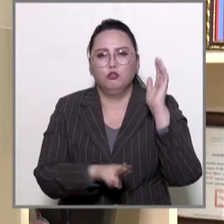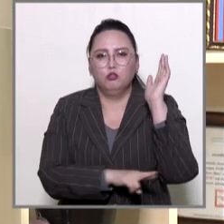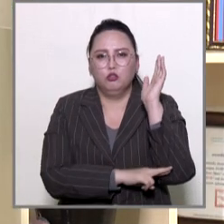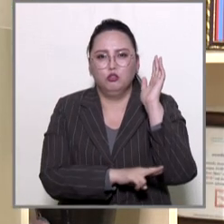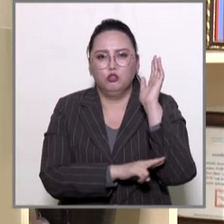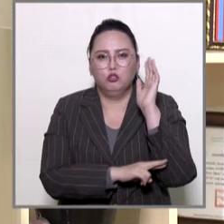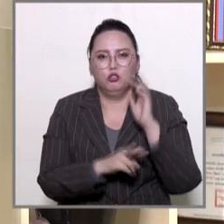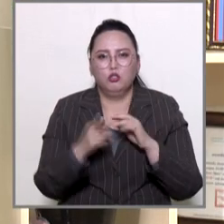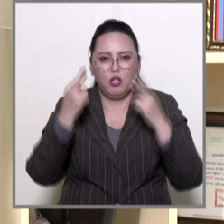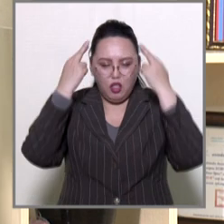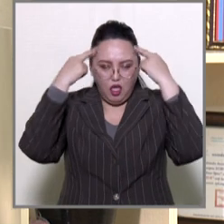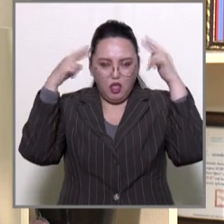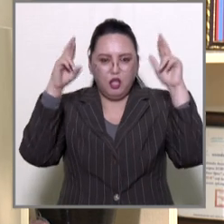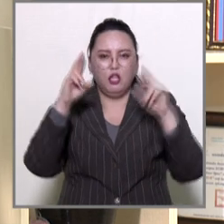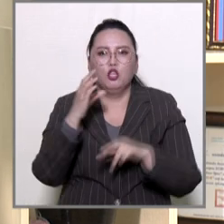янгрын сүрэг